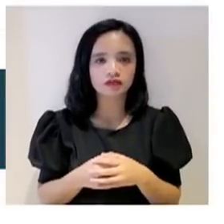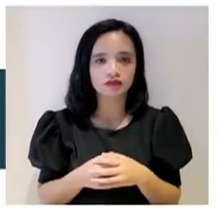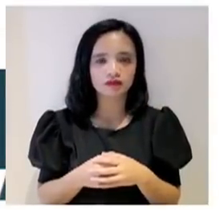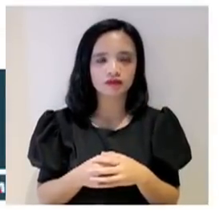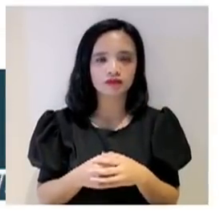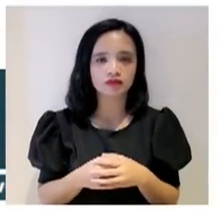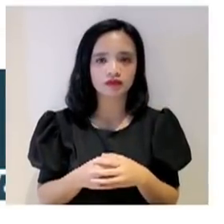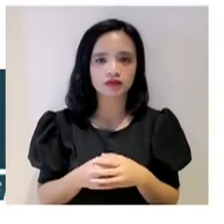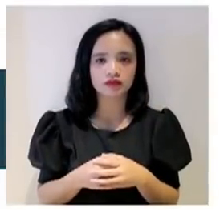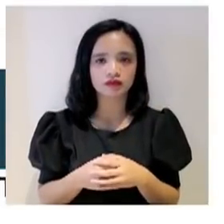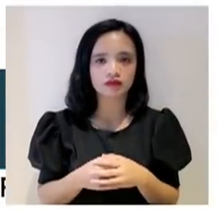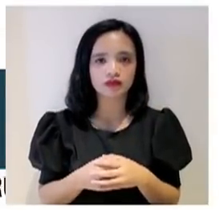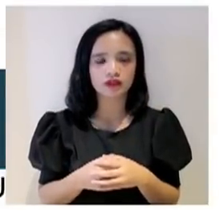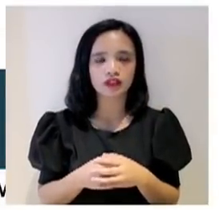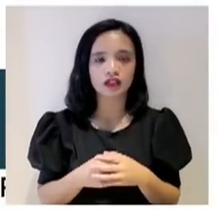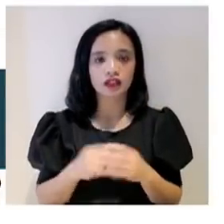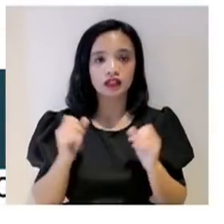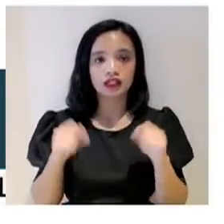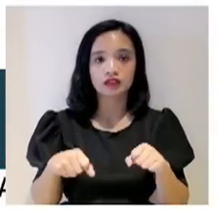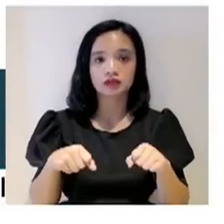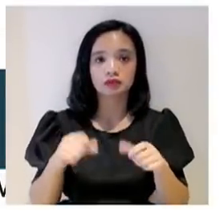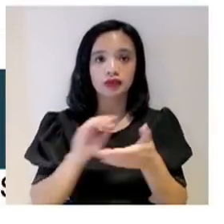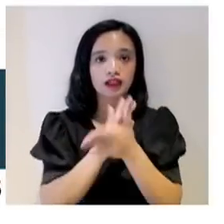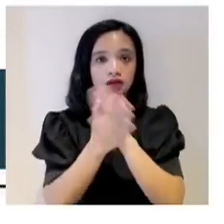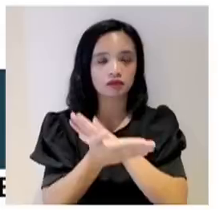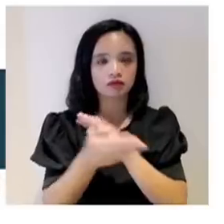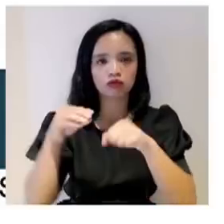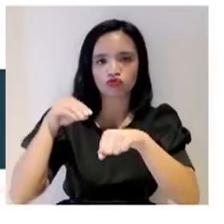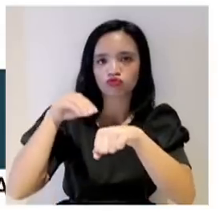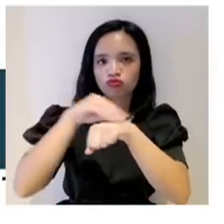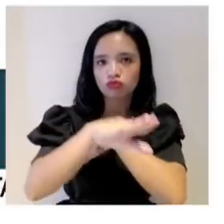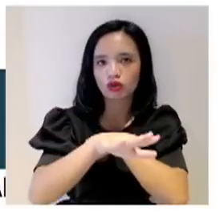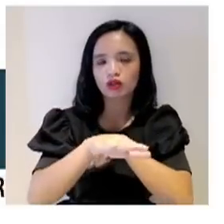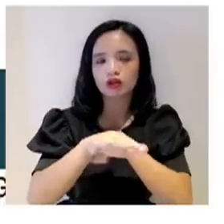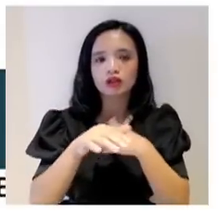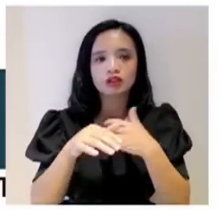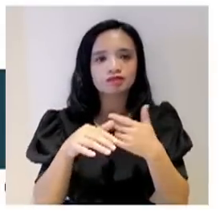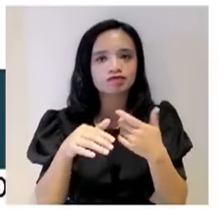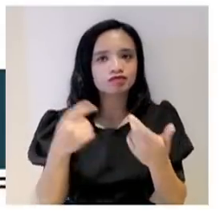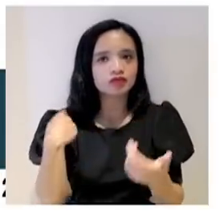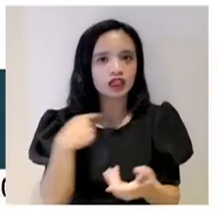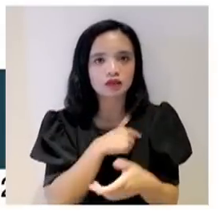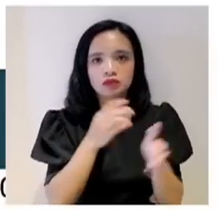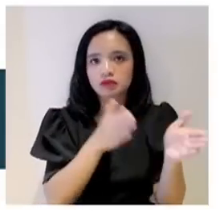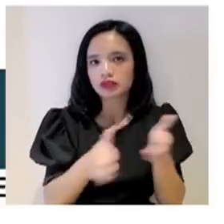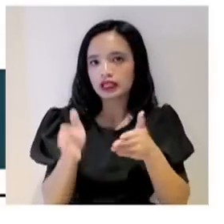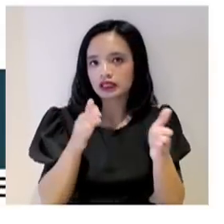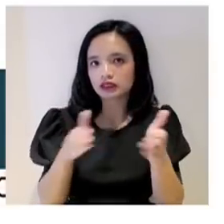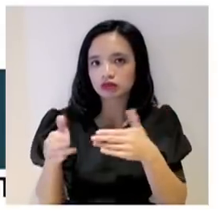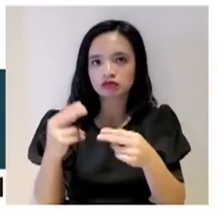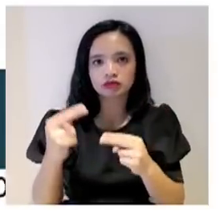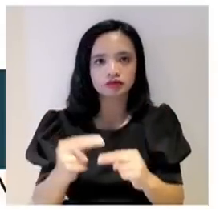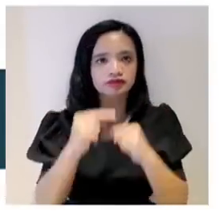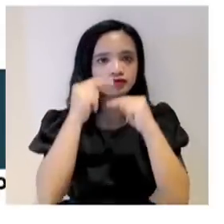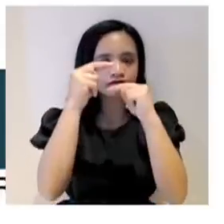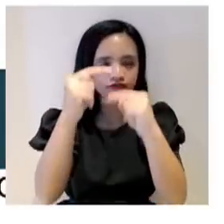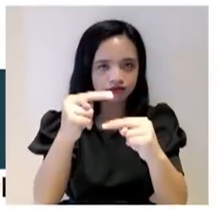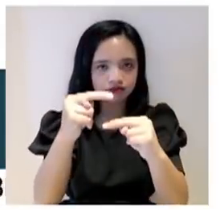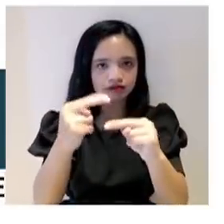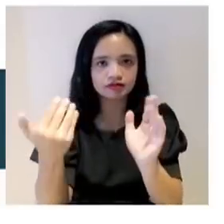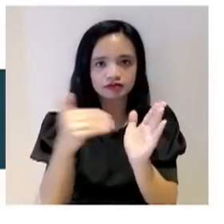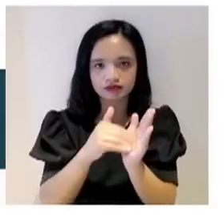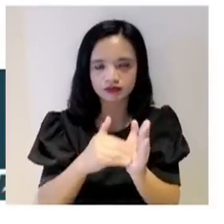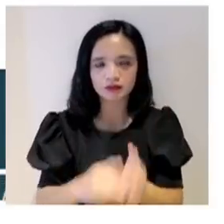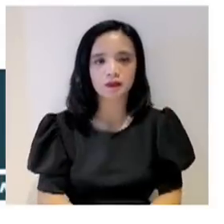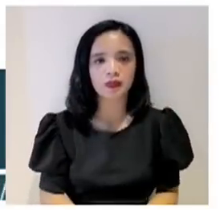Baka positively pa magiging impact nito sa aking planong pagtakbo sa aking re-election bid. And we will be